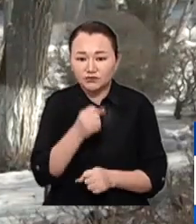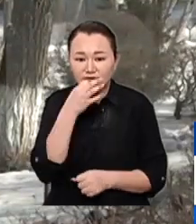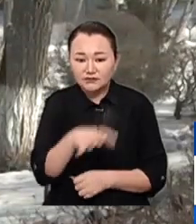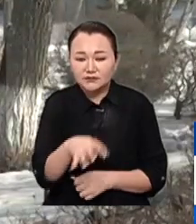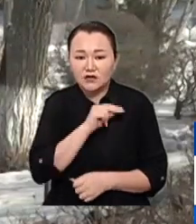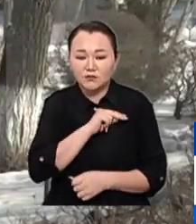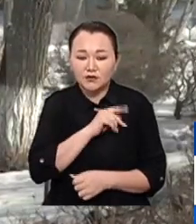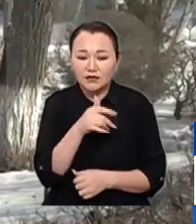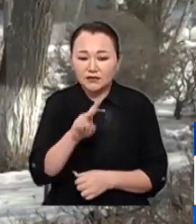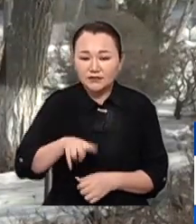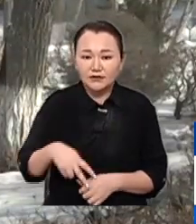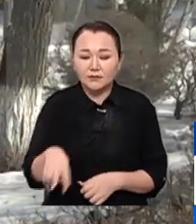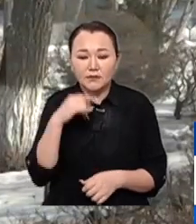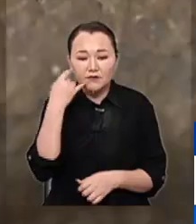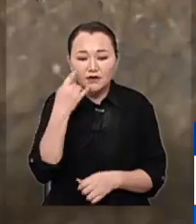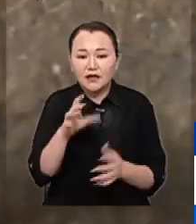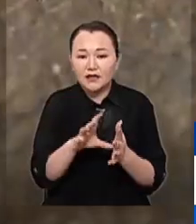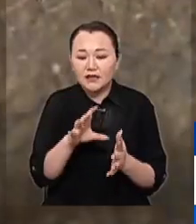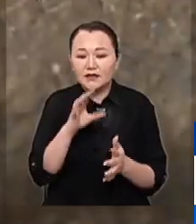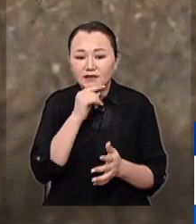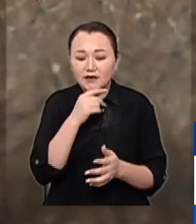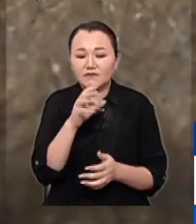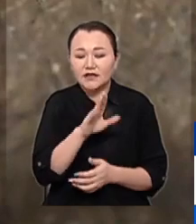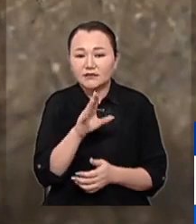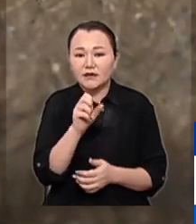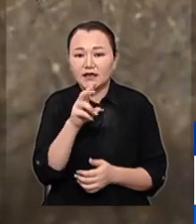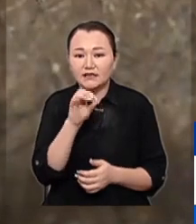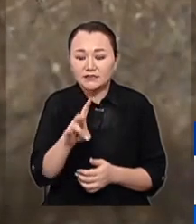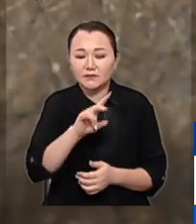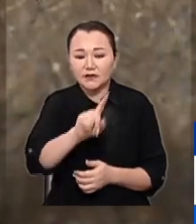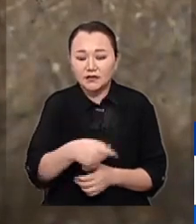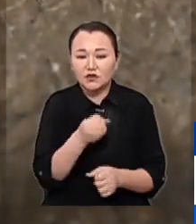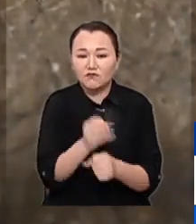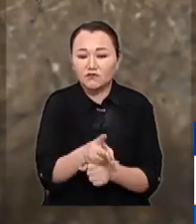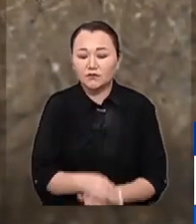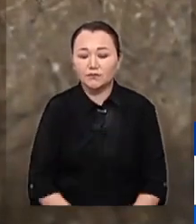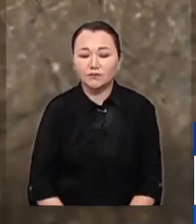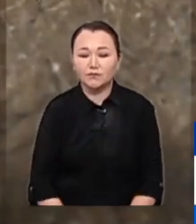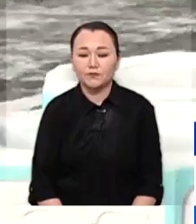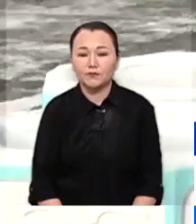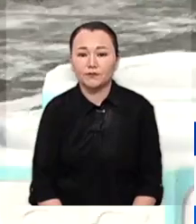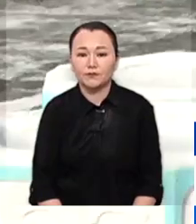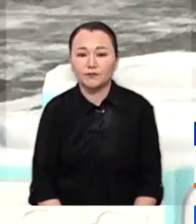работу генерального директора Павлодарэнерго Вадима Лесина и потребовал его увольнения.